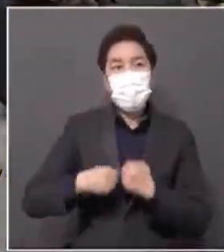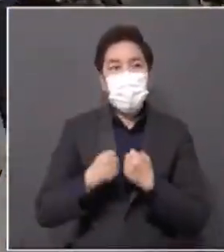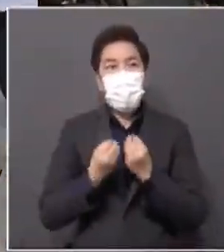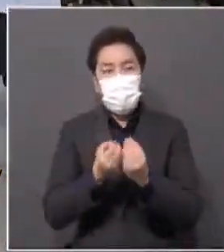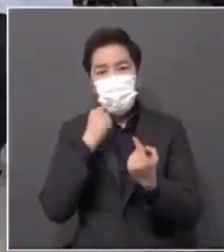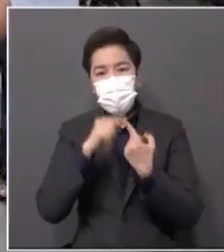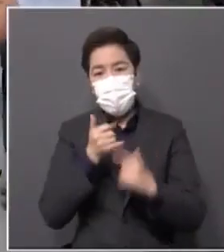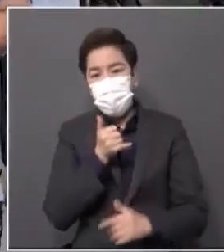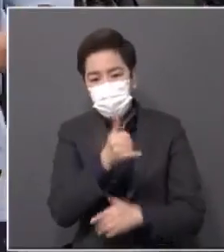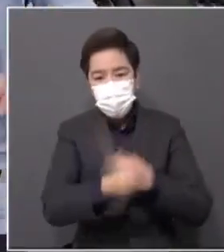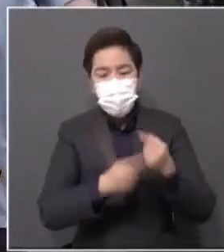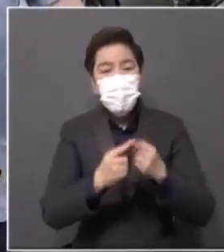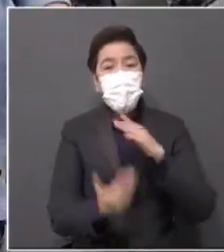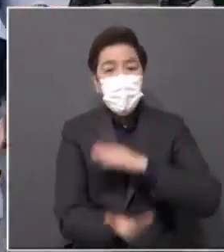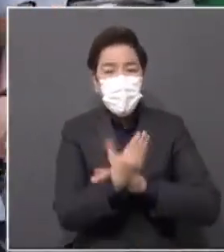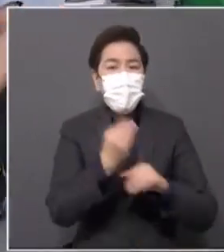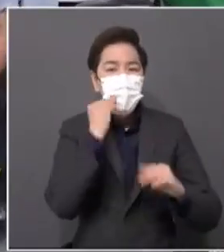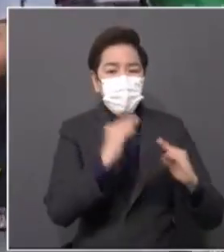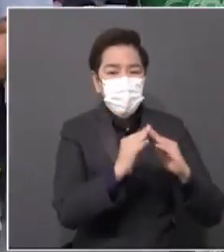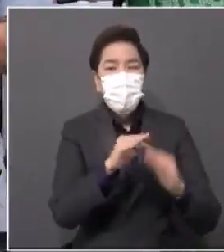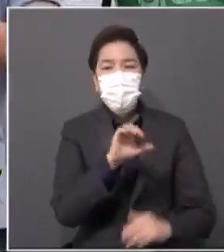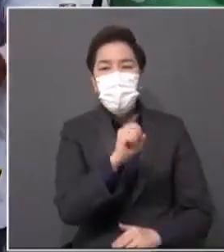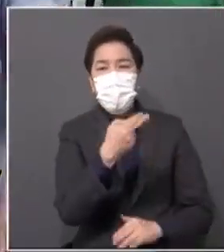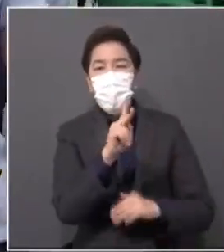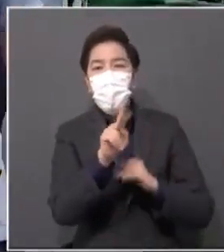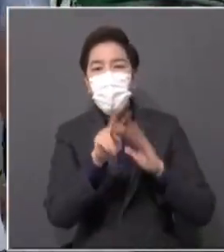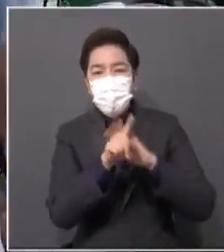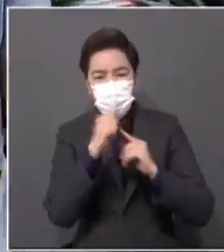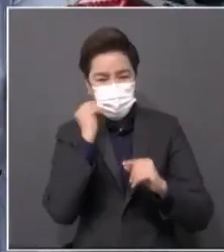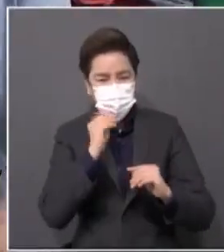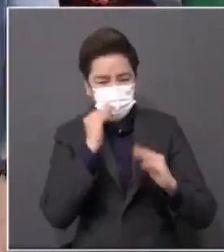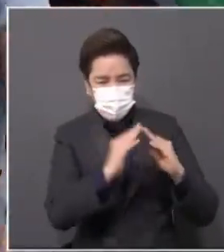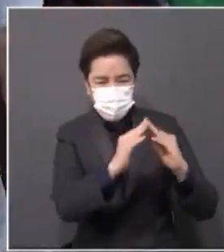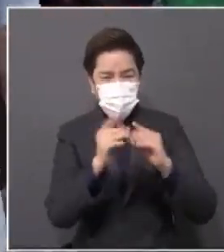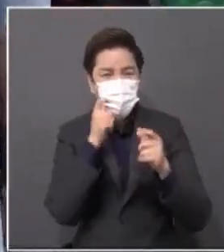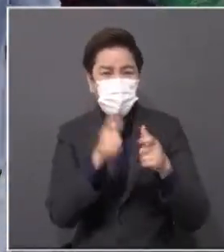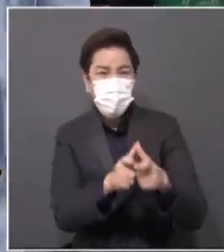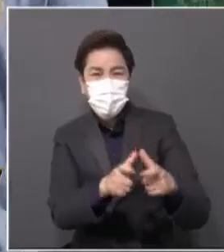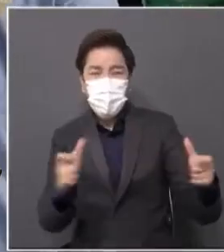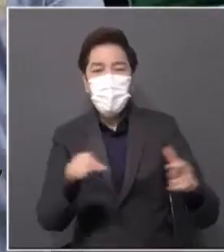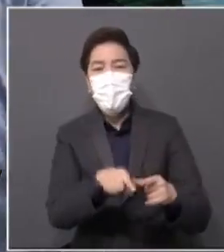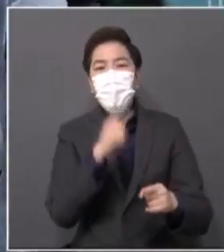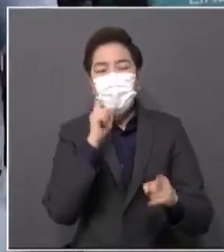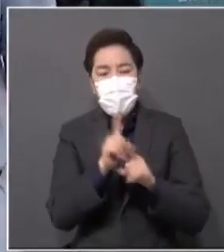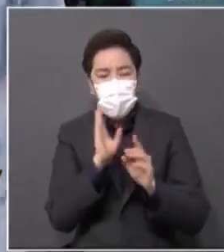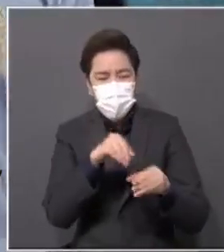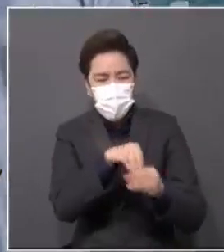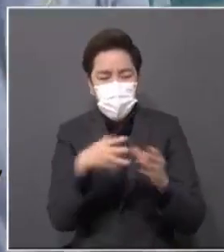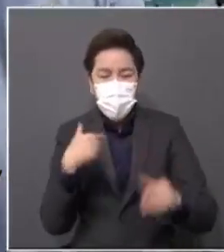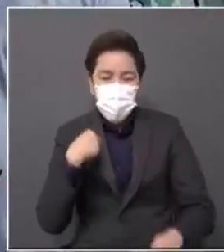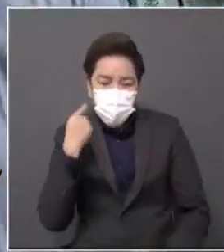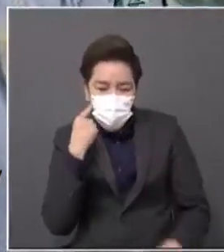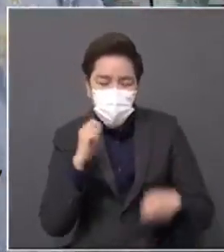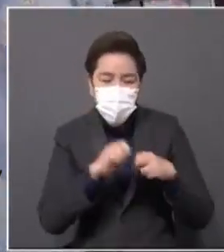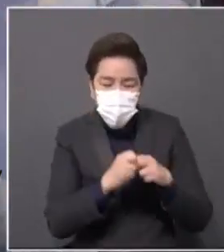ไปเดินหาเสียงที่ตลาดเช้าหมู่บ้านสหกรณ์ตรงนี้เป็นหมู่บ้านใหญ่มากยากแล้วก็มีประชากรอาศัยอยู่อย่างหนาแน่นรับ